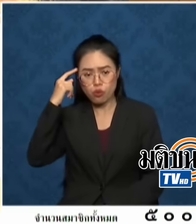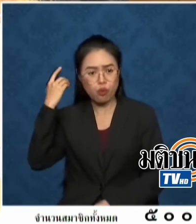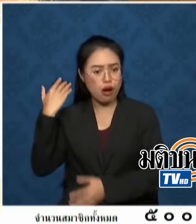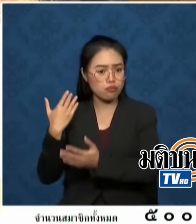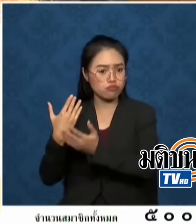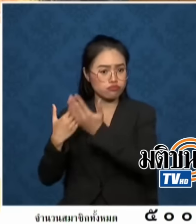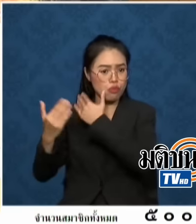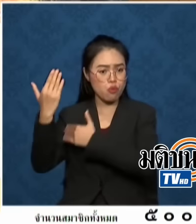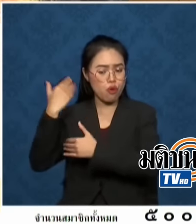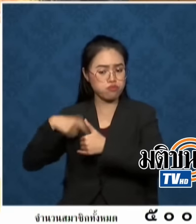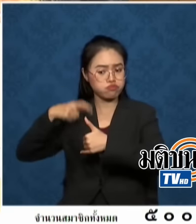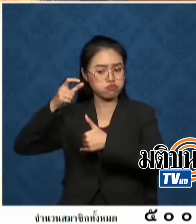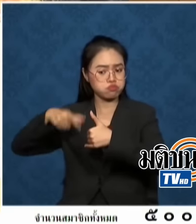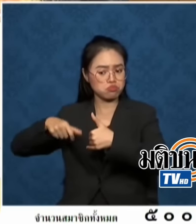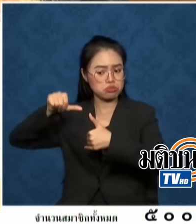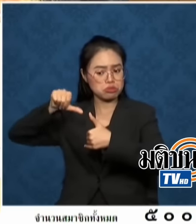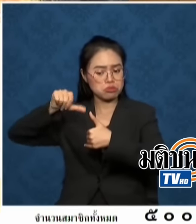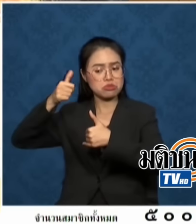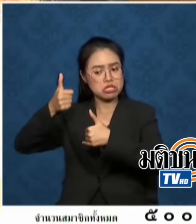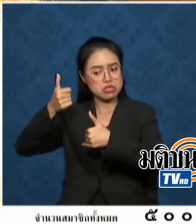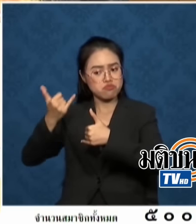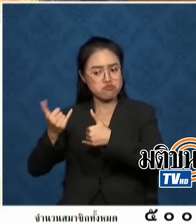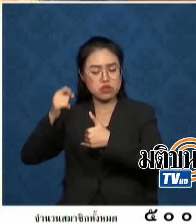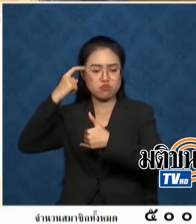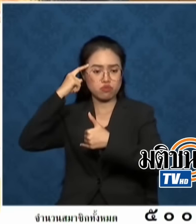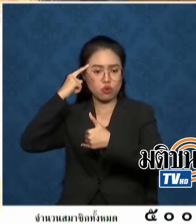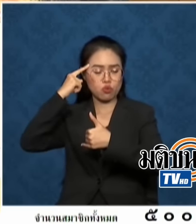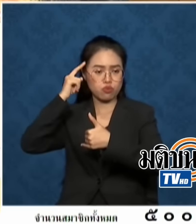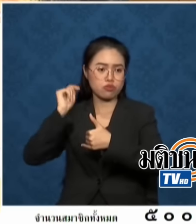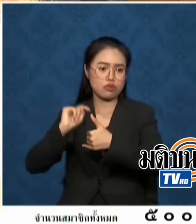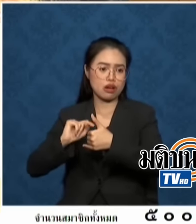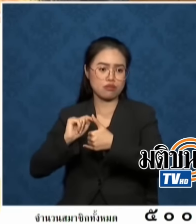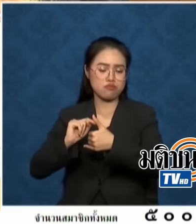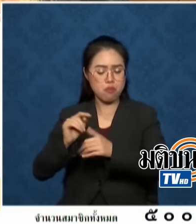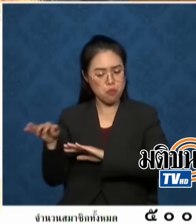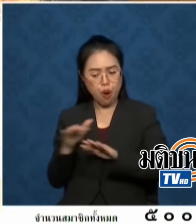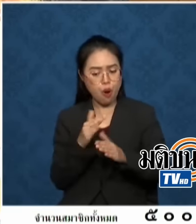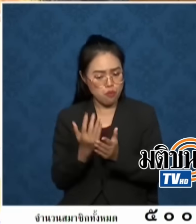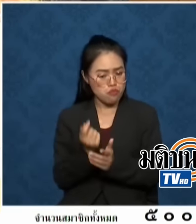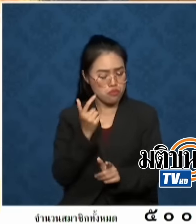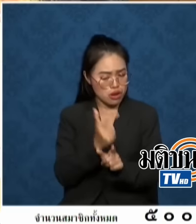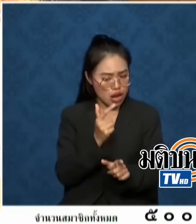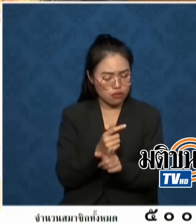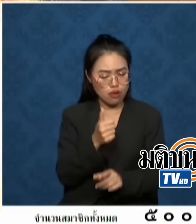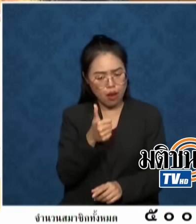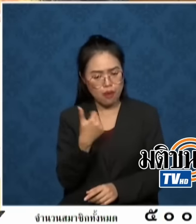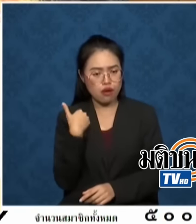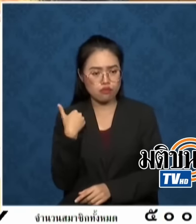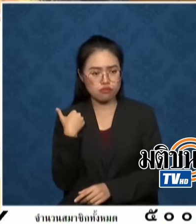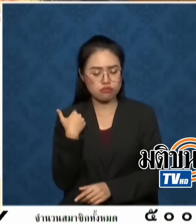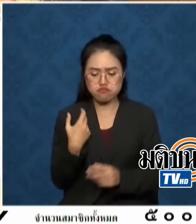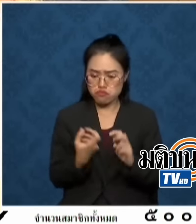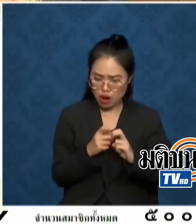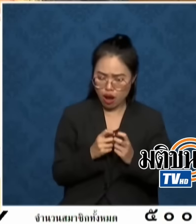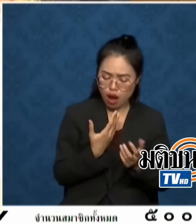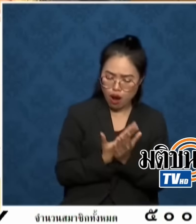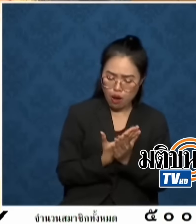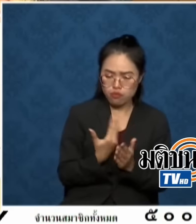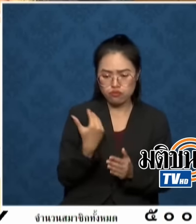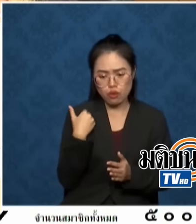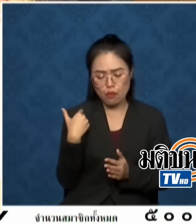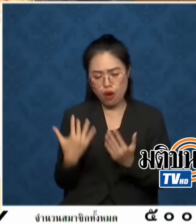าบิดามารดาโดยกำเนิดนั้นได้มีความพร้อมในการเลี้ยงดูบุตรไหมได้มีปัญหาใน